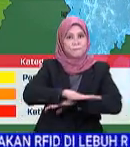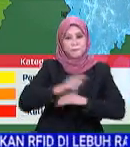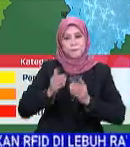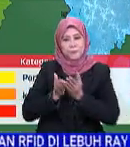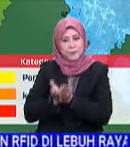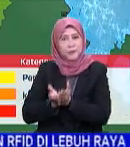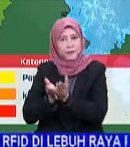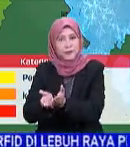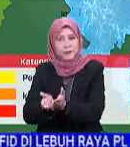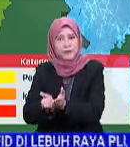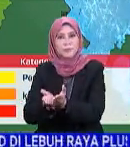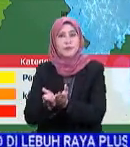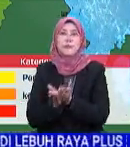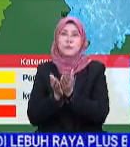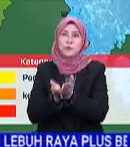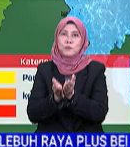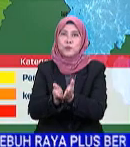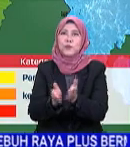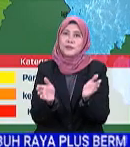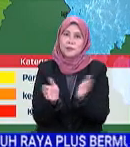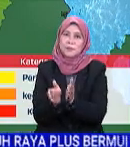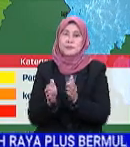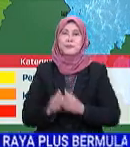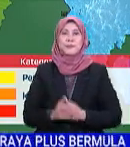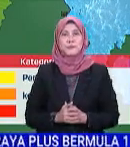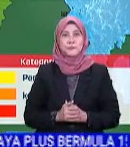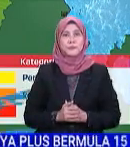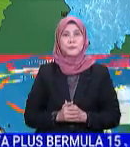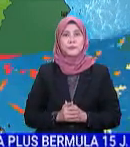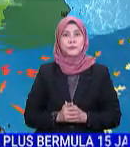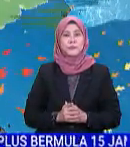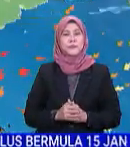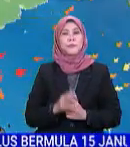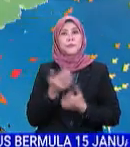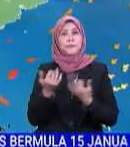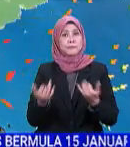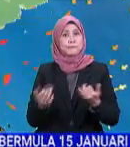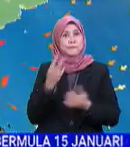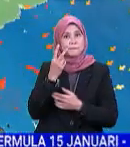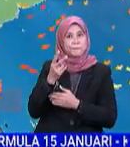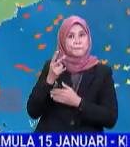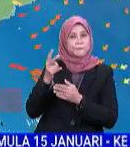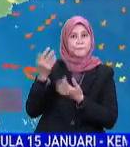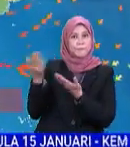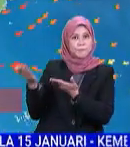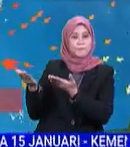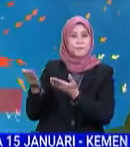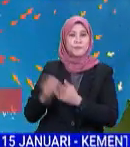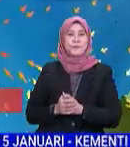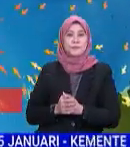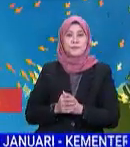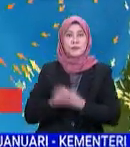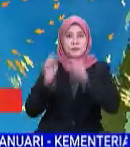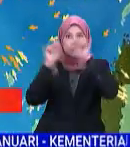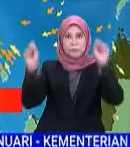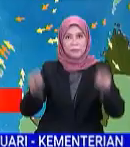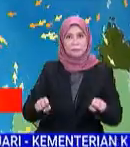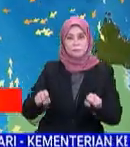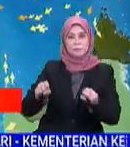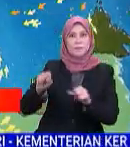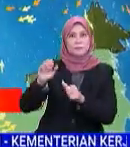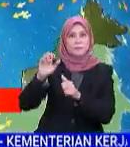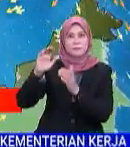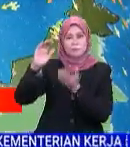perkapalan, termasuklah bot-bot kecil. Baik, selain itu, turut disyarat ketika ini terdapat sistem bertekanan rendah